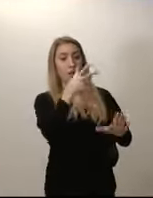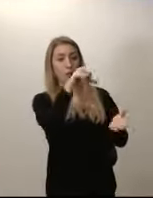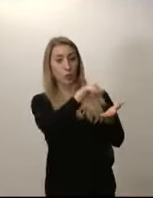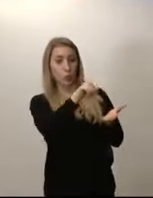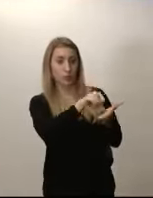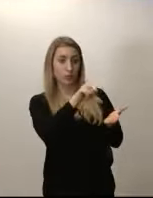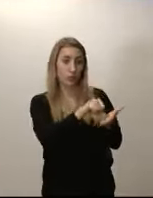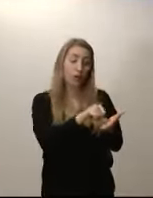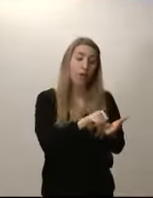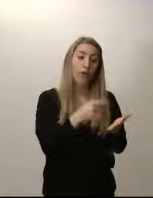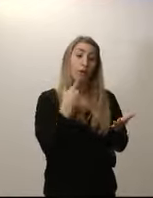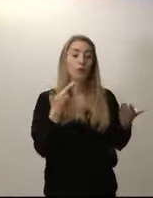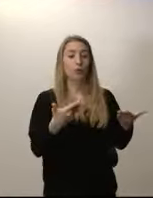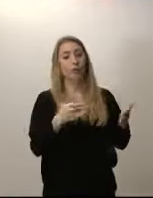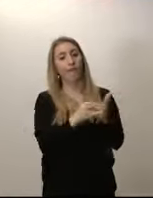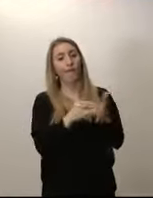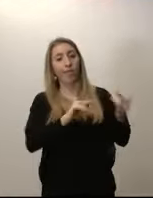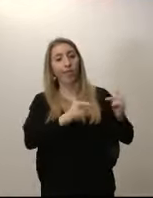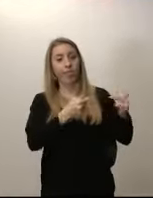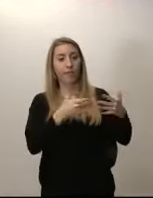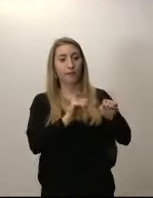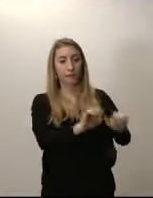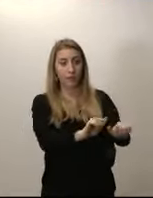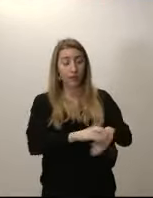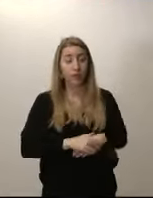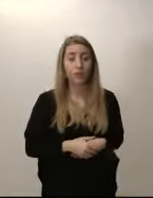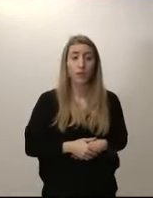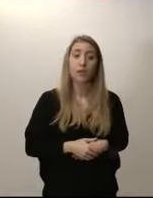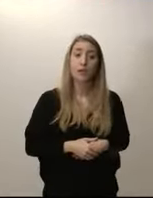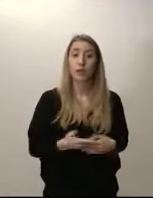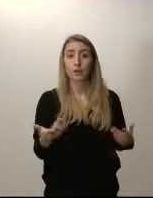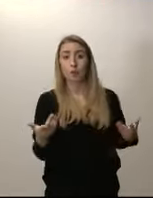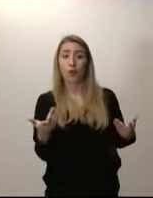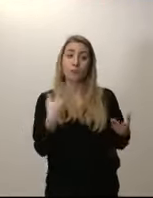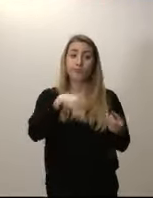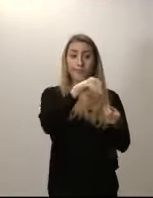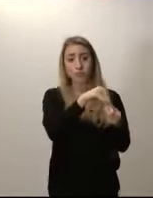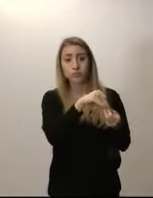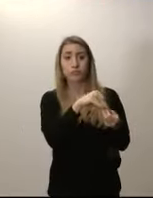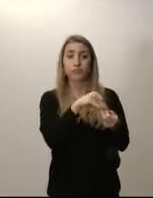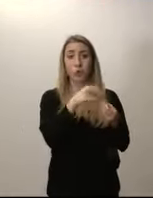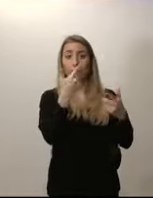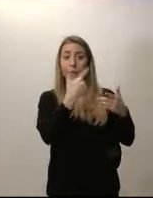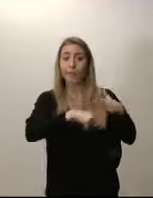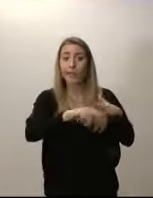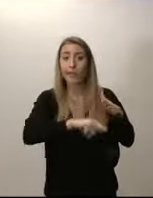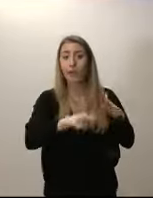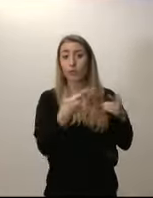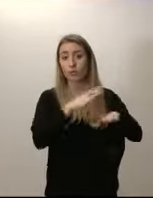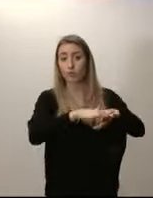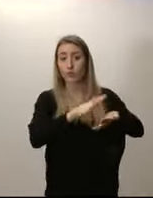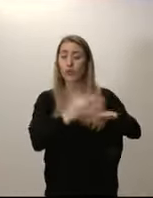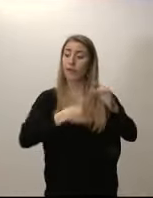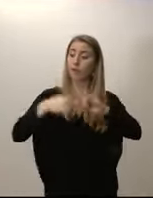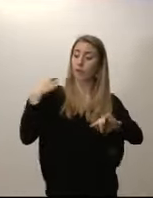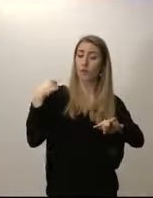bon ton d'éviter les polémiques ce soir. Et permettez-moi d'introduire un peu de littérature dans nos débats. Lorsque vous nous avez annoncé ce nouveau